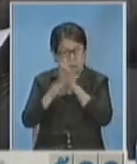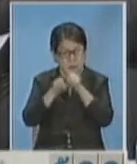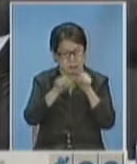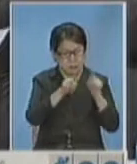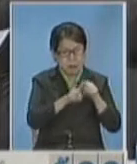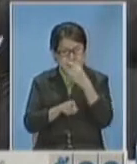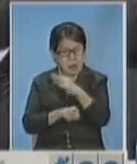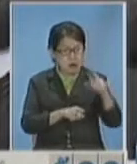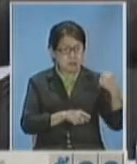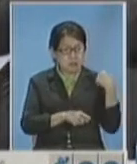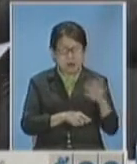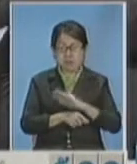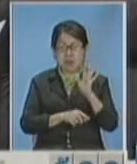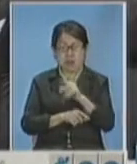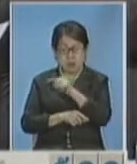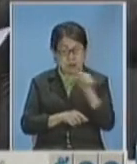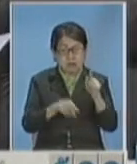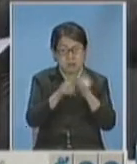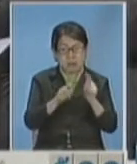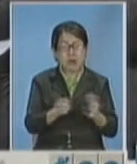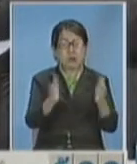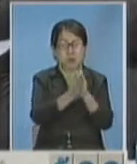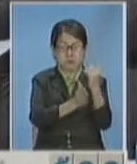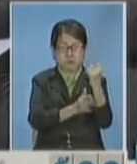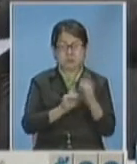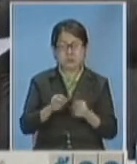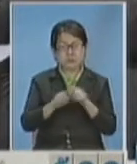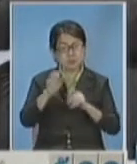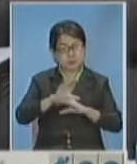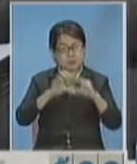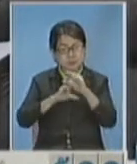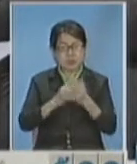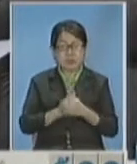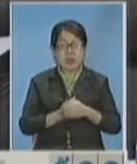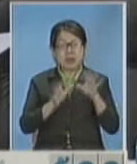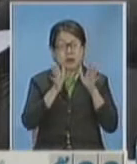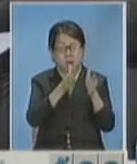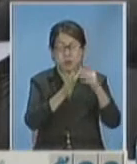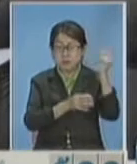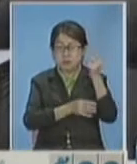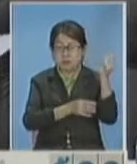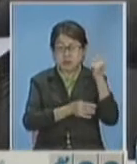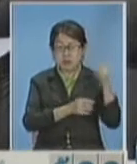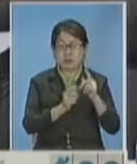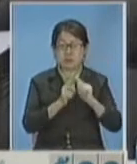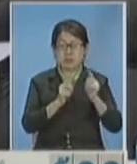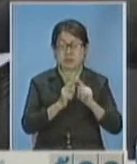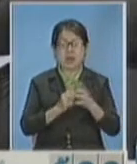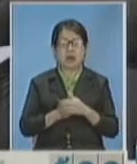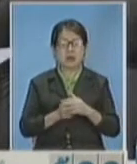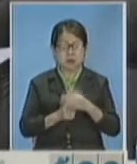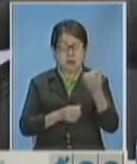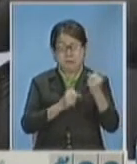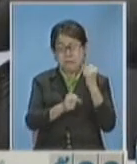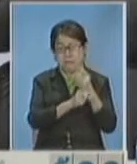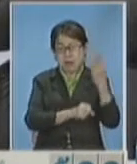างอันที่ซ้ำซ้อนเนี่ยควรจะยุบรวมไปซะยกตัวอย่างเช่นองค์การพัฒนาพื้นที่พิเศษเพื่อการท่องเที่ยวหรืออพท.นะคะปีที่แล้วก